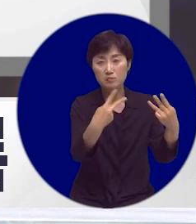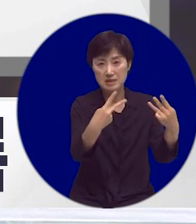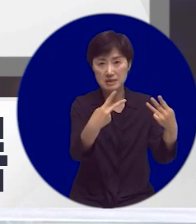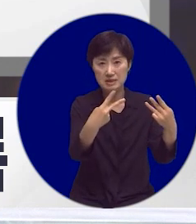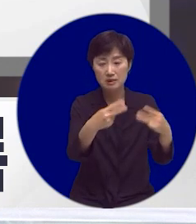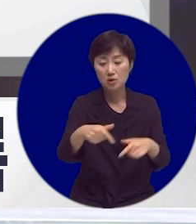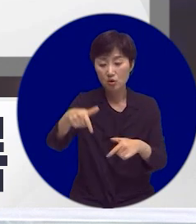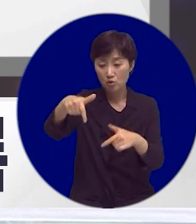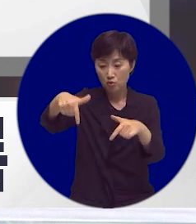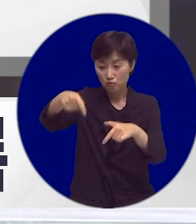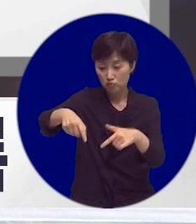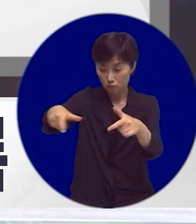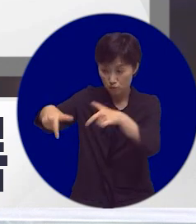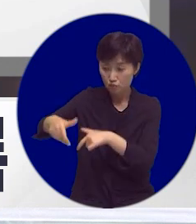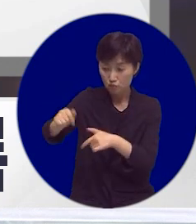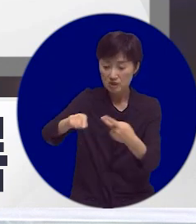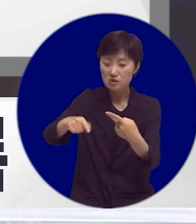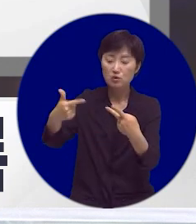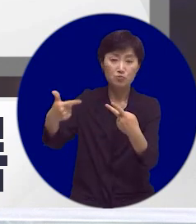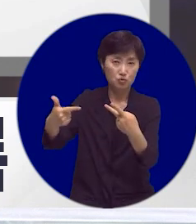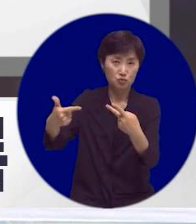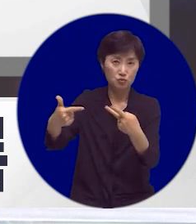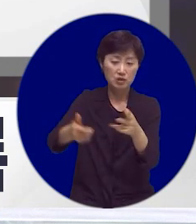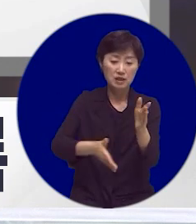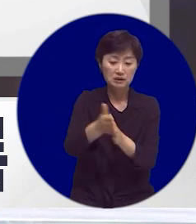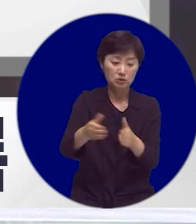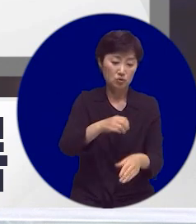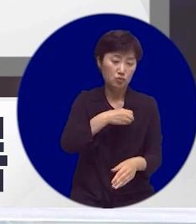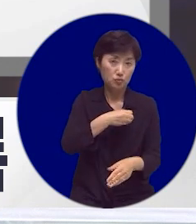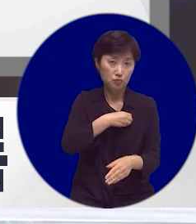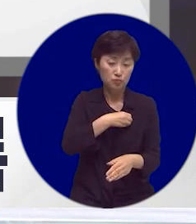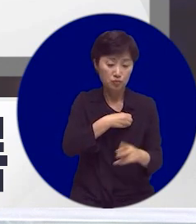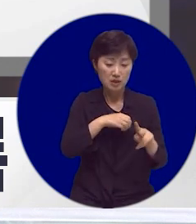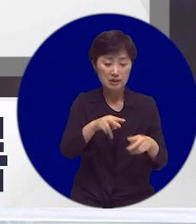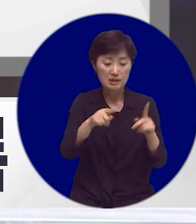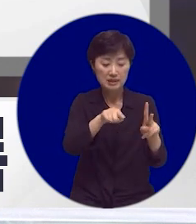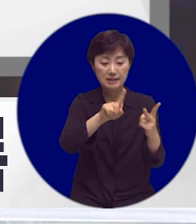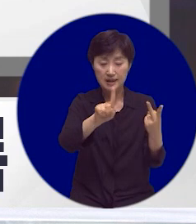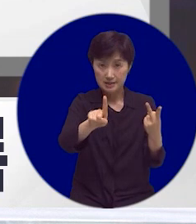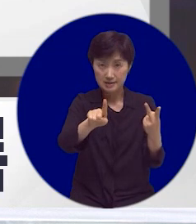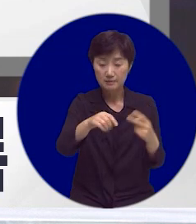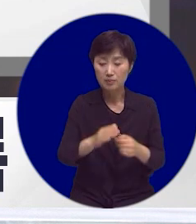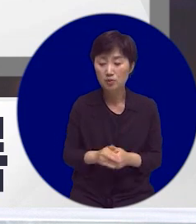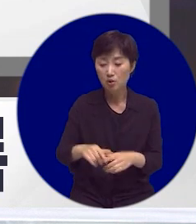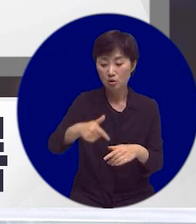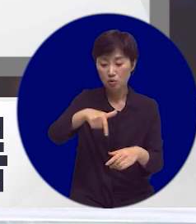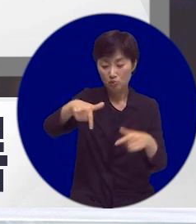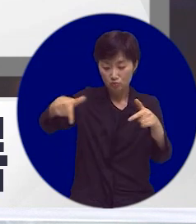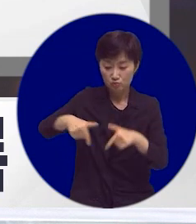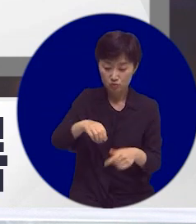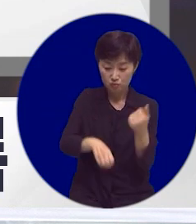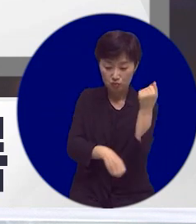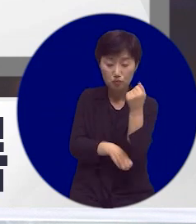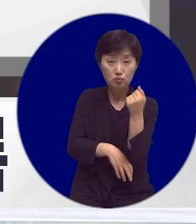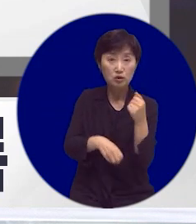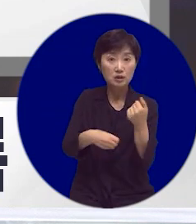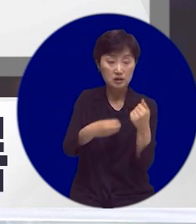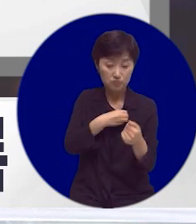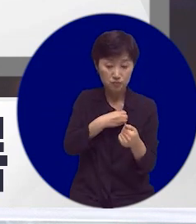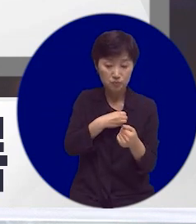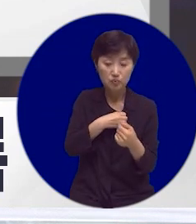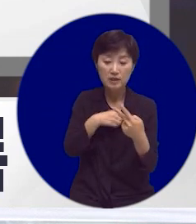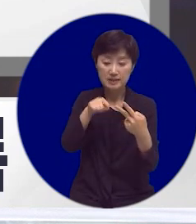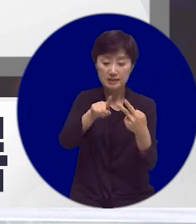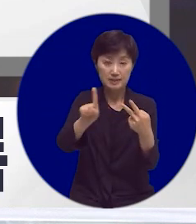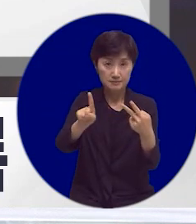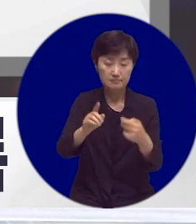구시군의 장선거는 2.6대 1, 시도의원 선거는 2대 1, 구시군 의원 선거는 2대 1, 광역의원